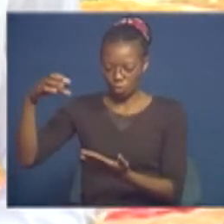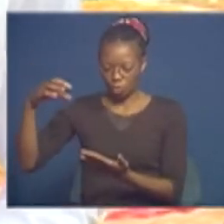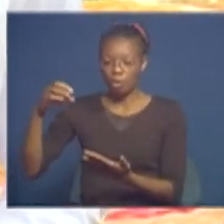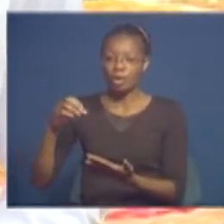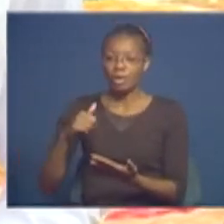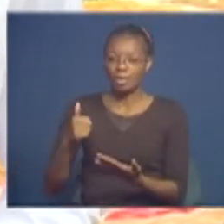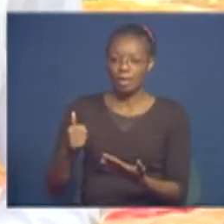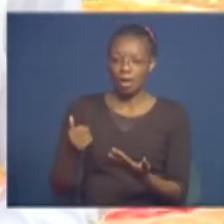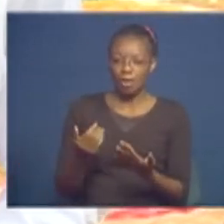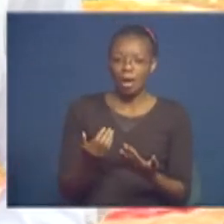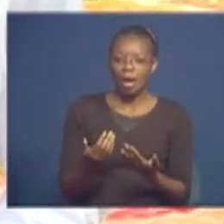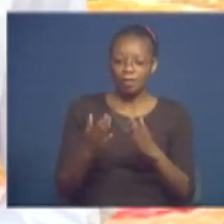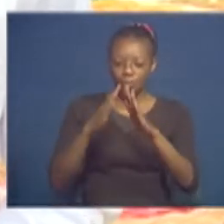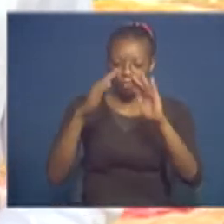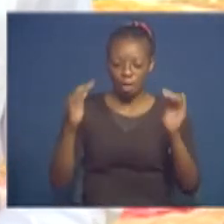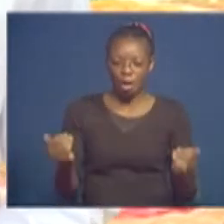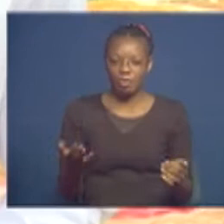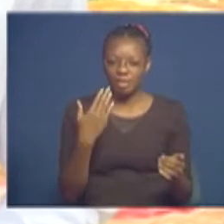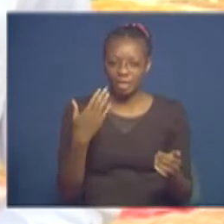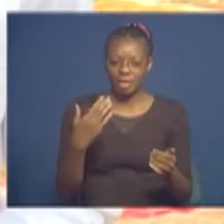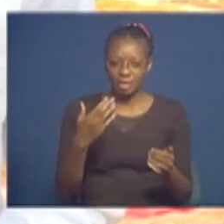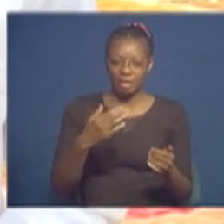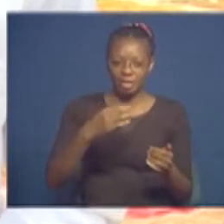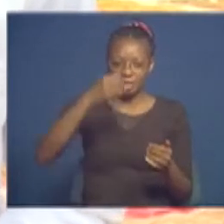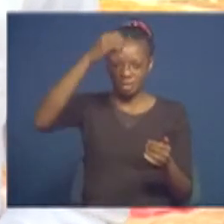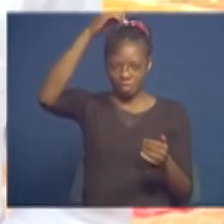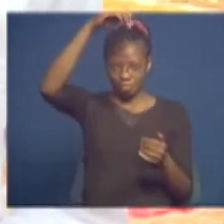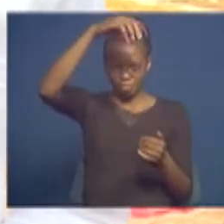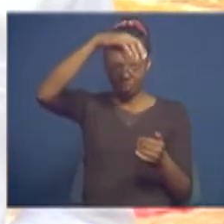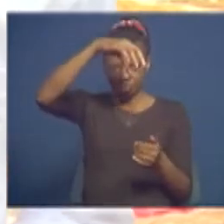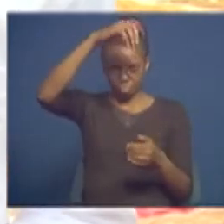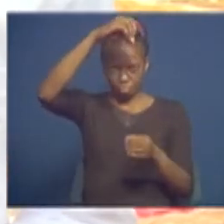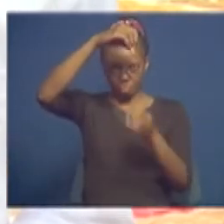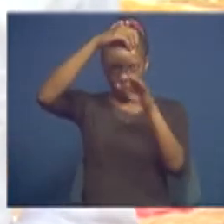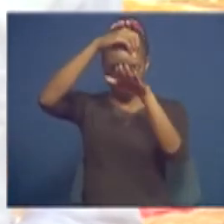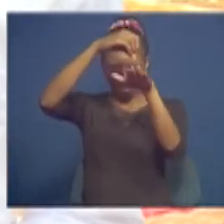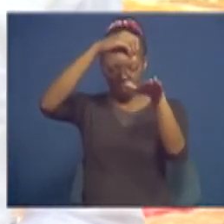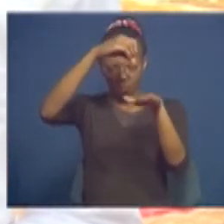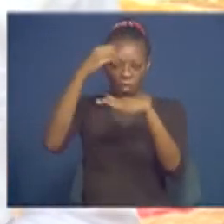greenhouse sababu hatutaki ile miale ya jua ikuje